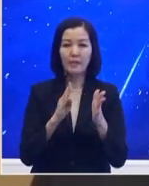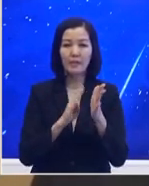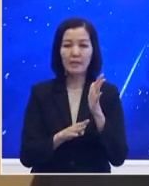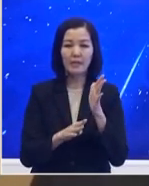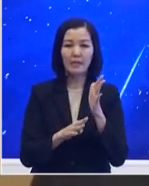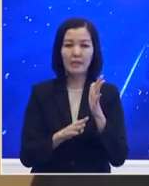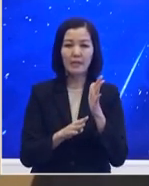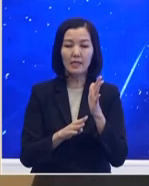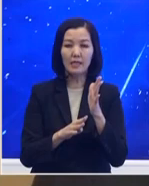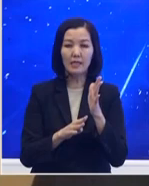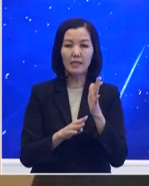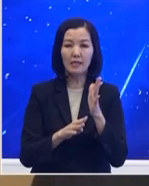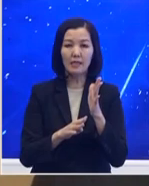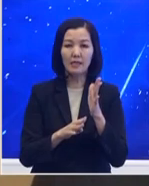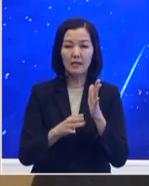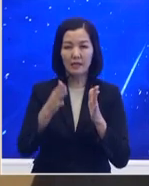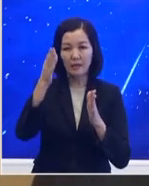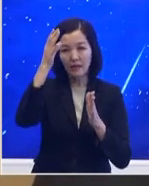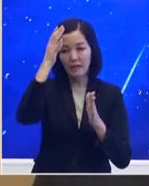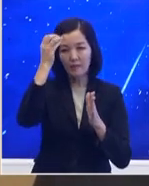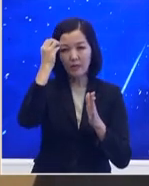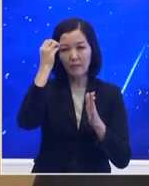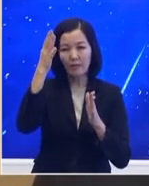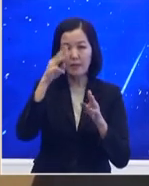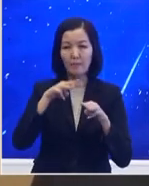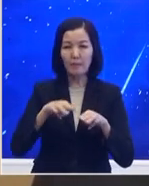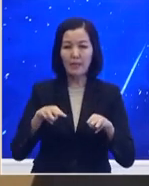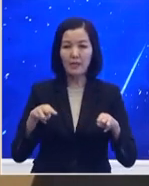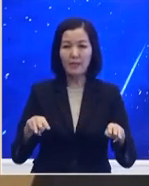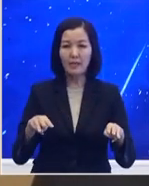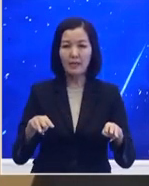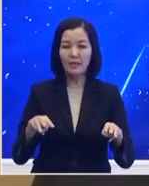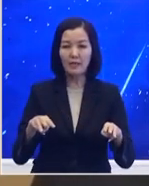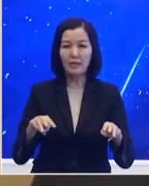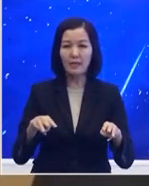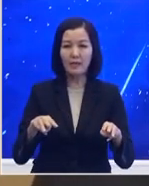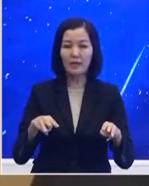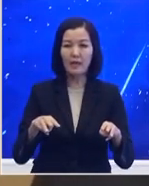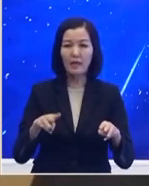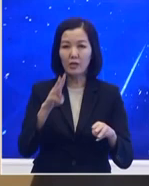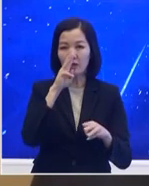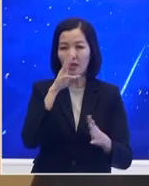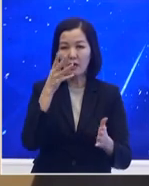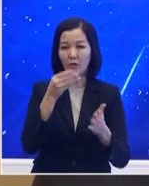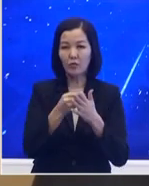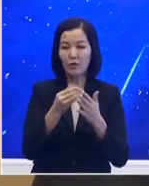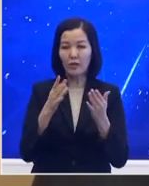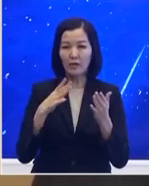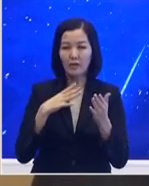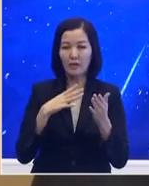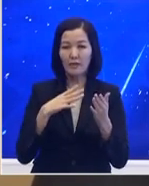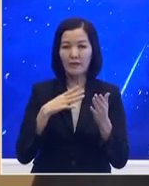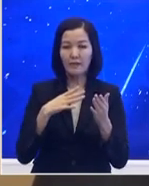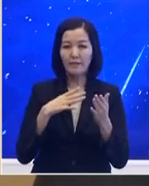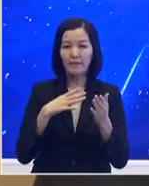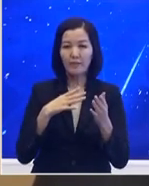80-і білім және ғылым министрлігінен тиісті түрде өзінің жұмыс үшін ақысын алды. Және де бұл жұмысы